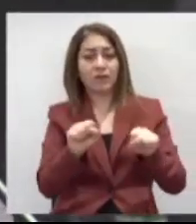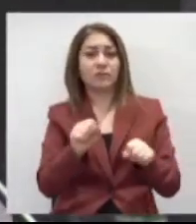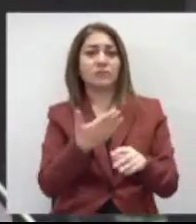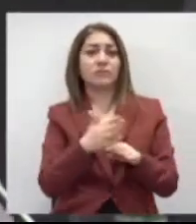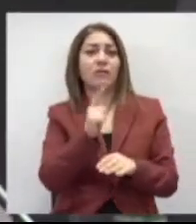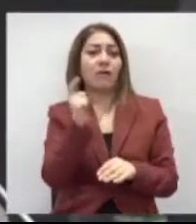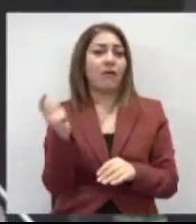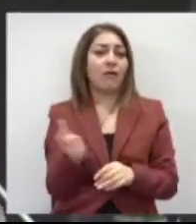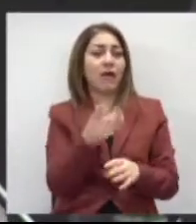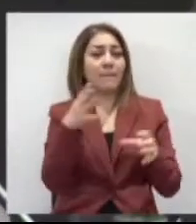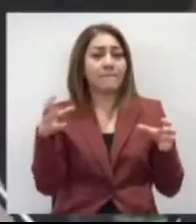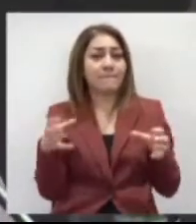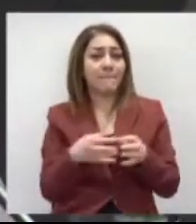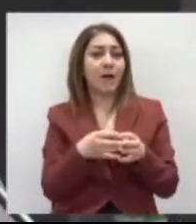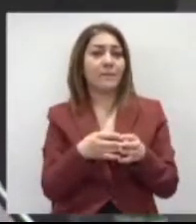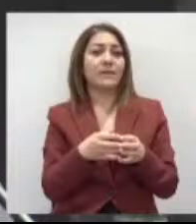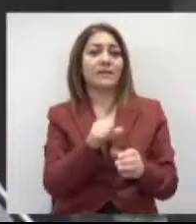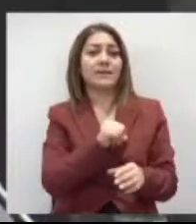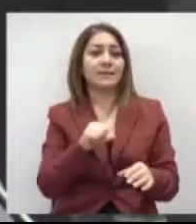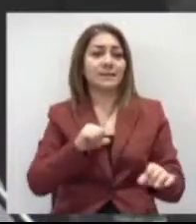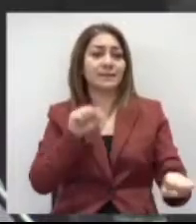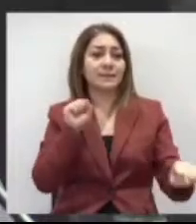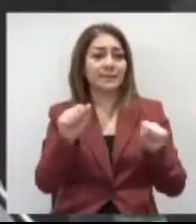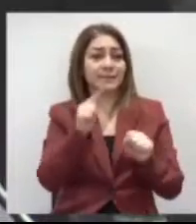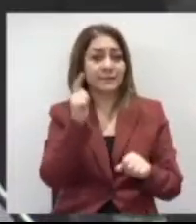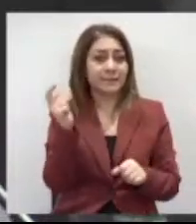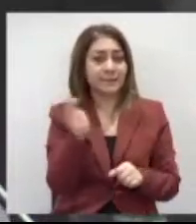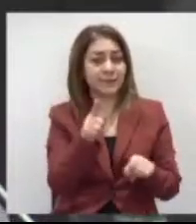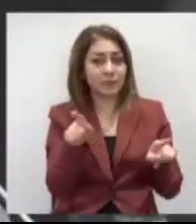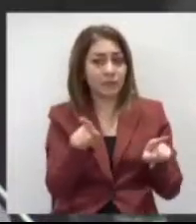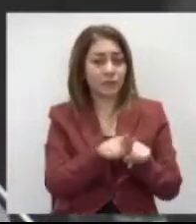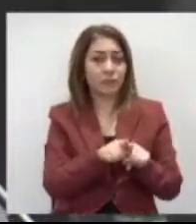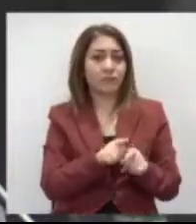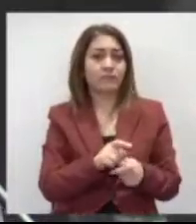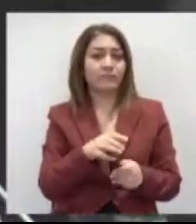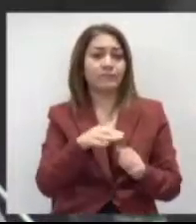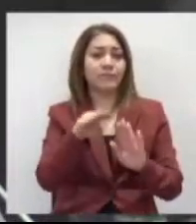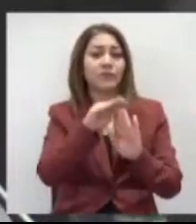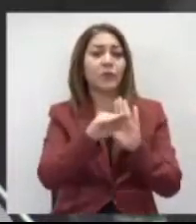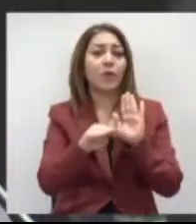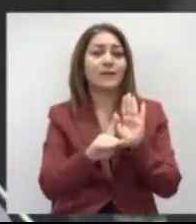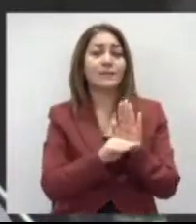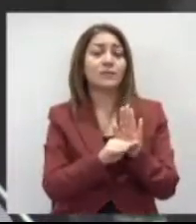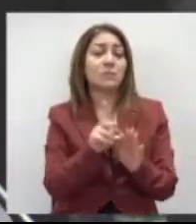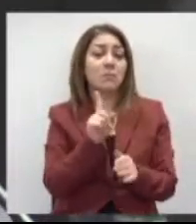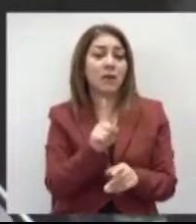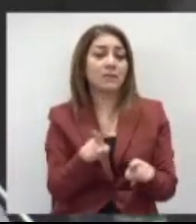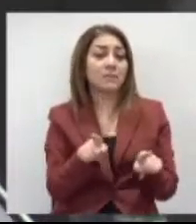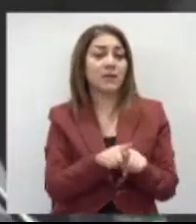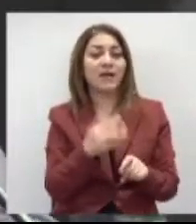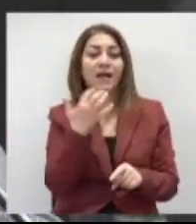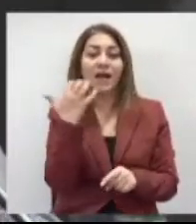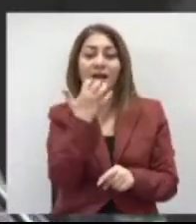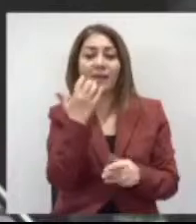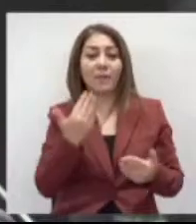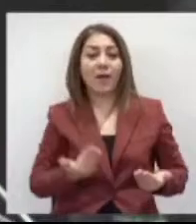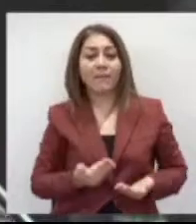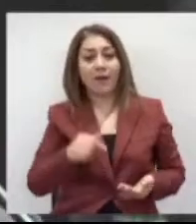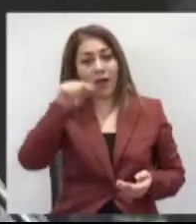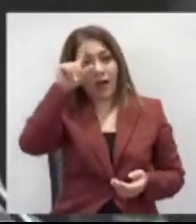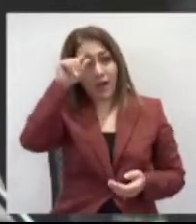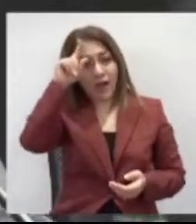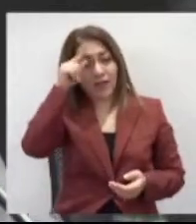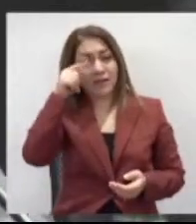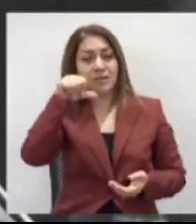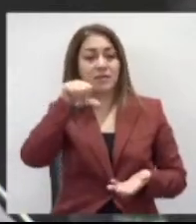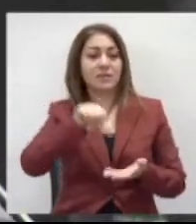մարմինների, ինքնավարների դեպքում կարող ենք ասել, որ դա օրենսդրությամբ է, բայց օրենսդրությունը ըստ էության պահպանել